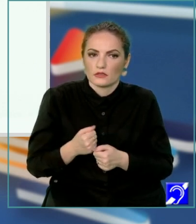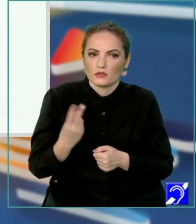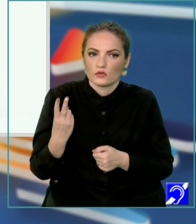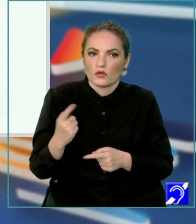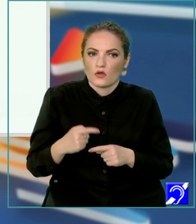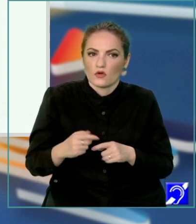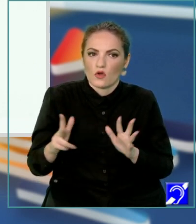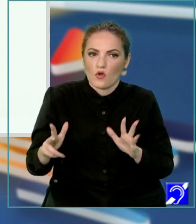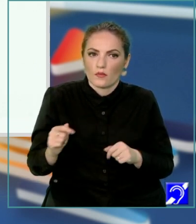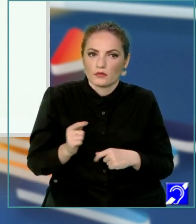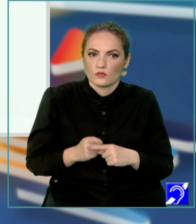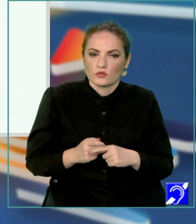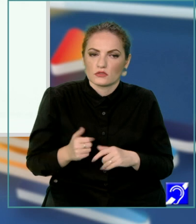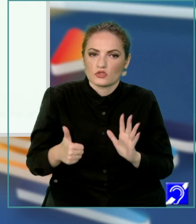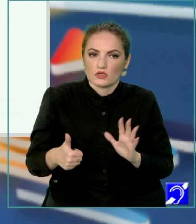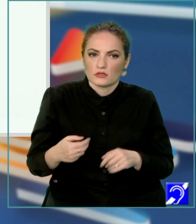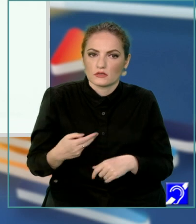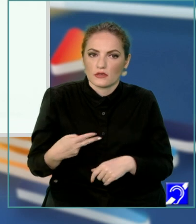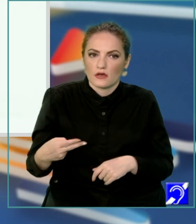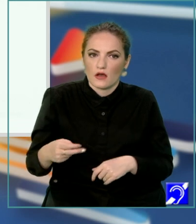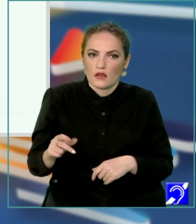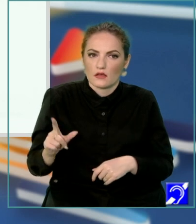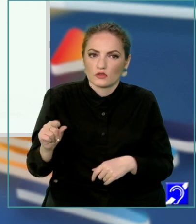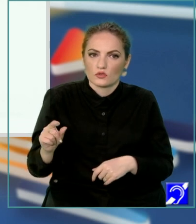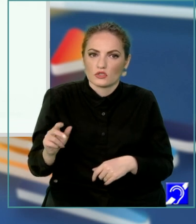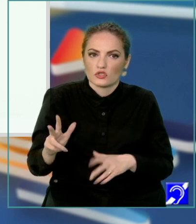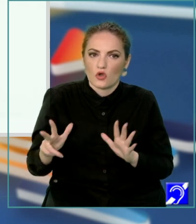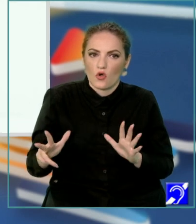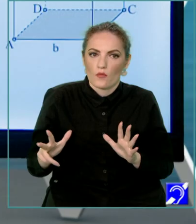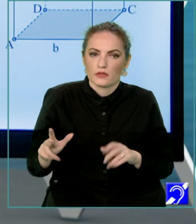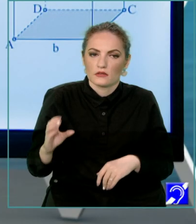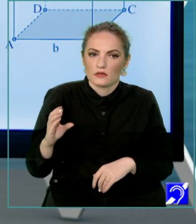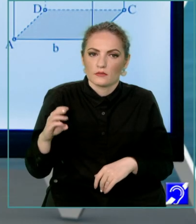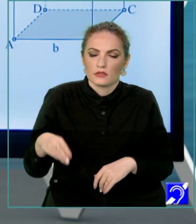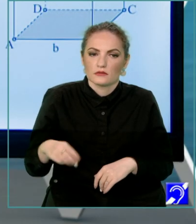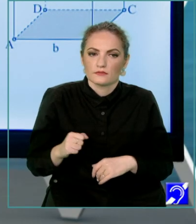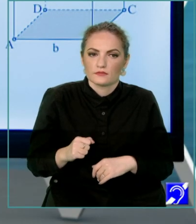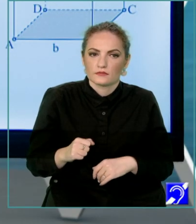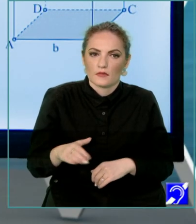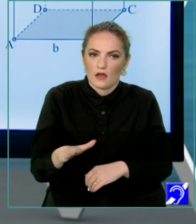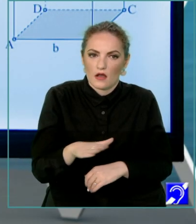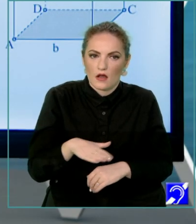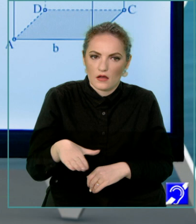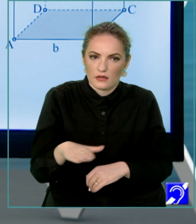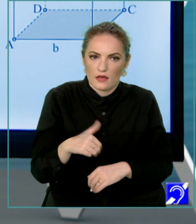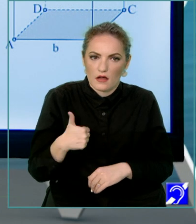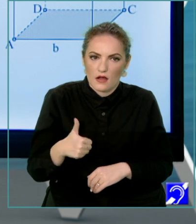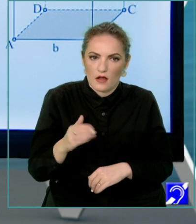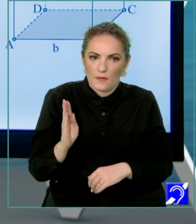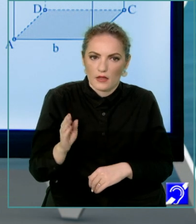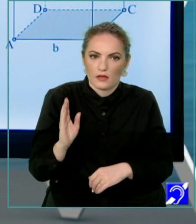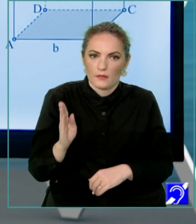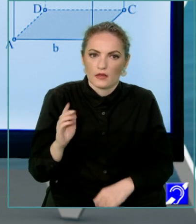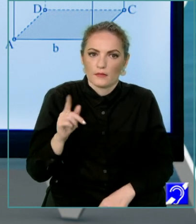8 plus șase egal 28 de cm aria lui AB pe